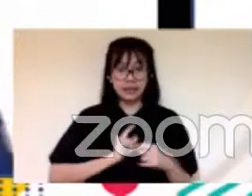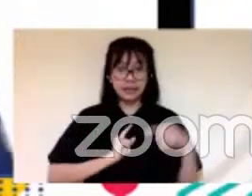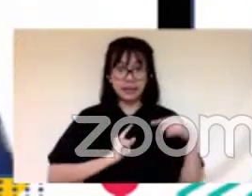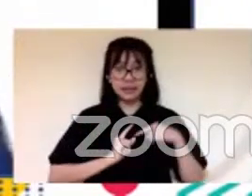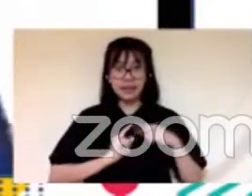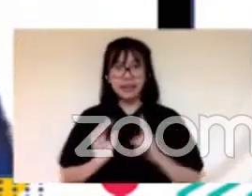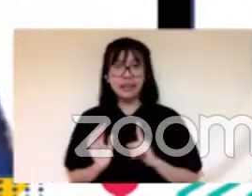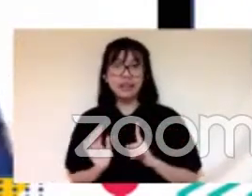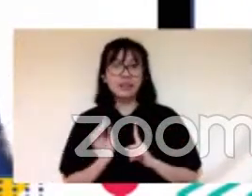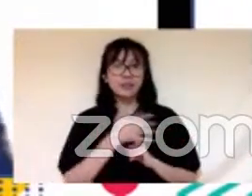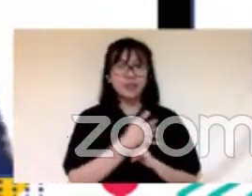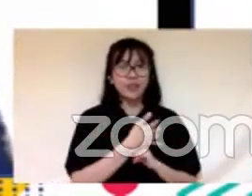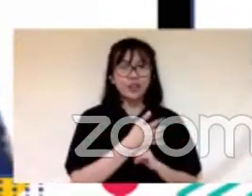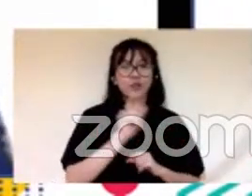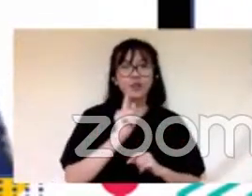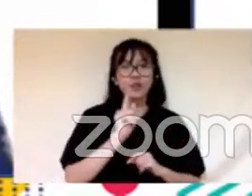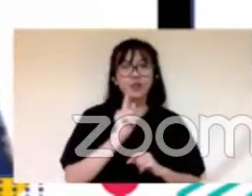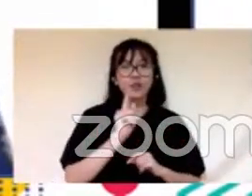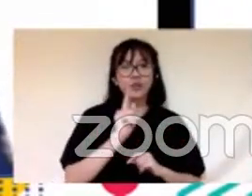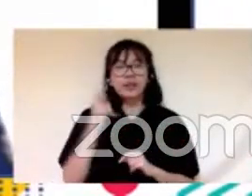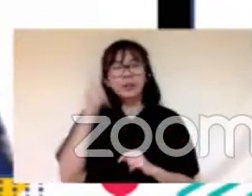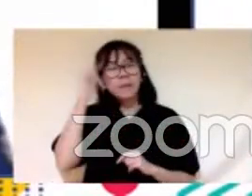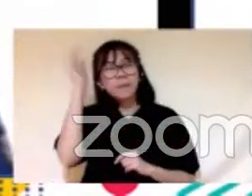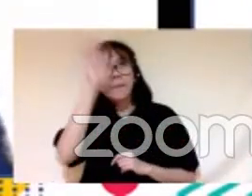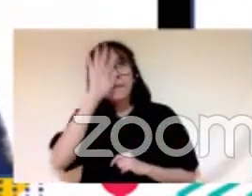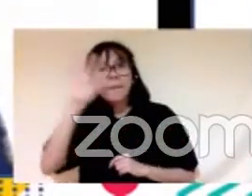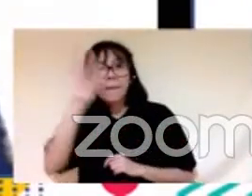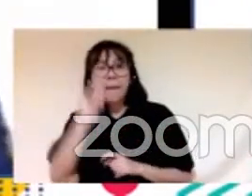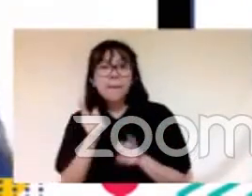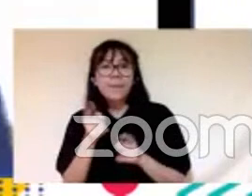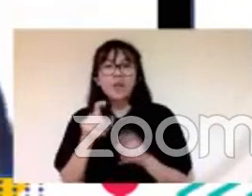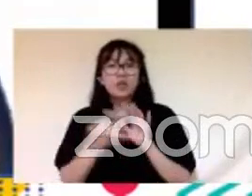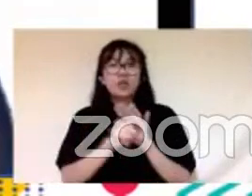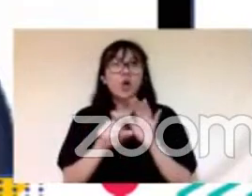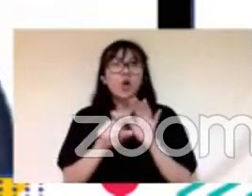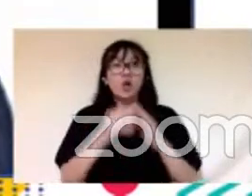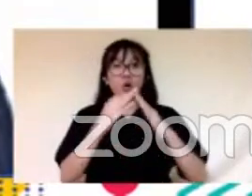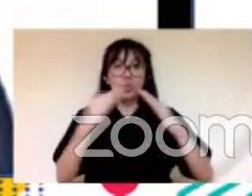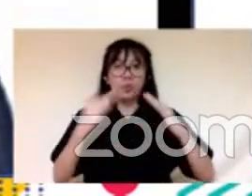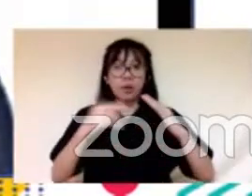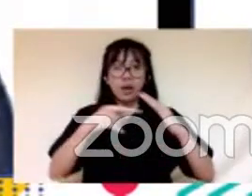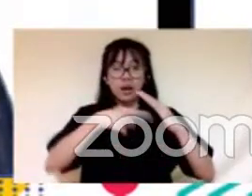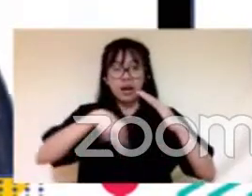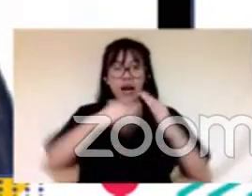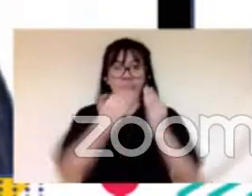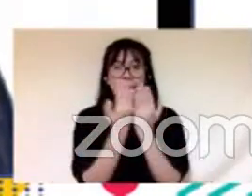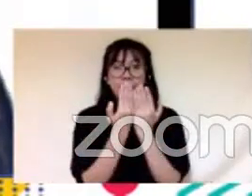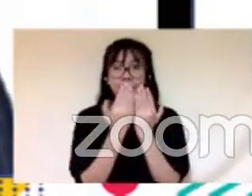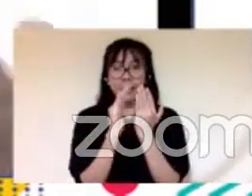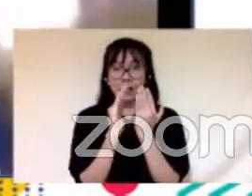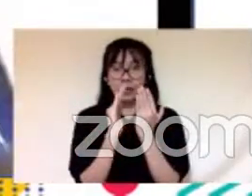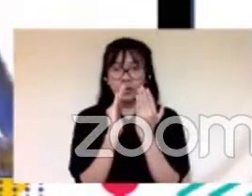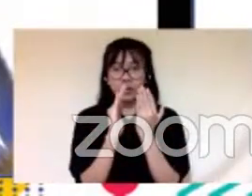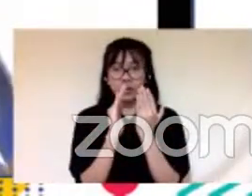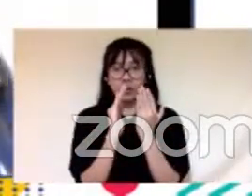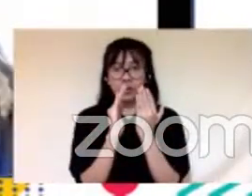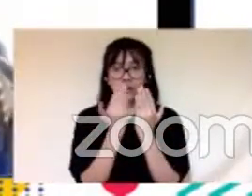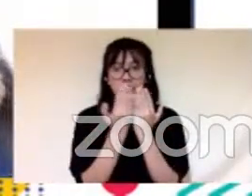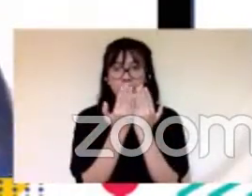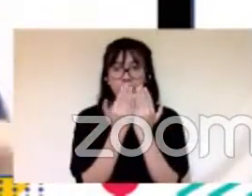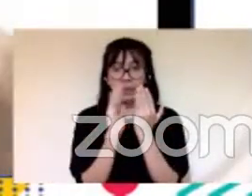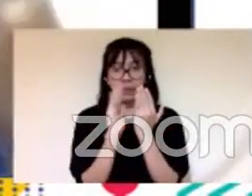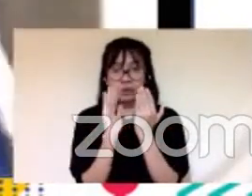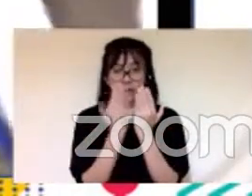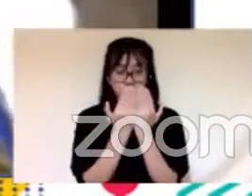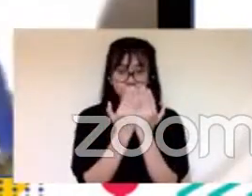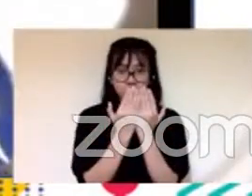Sama seperti mungkin analoginya adalah kita kalau mengunci pintu itu rumah, tetap kita walaupun di luar ada polisi gitu